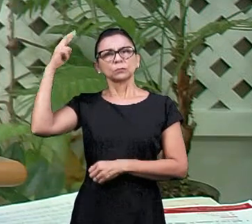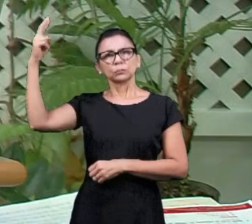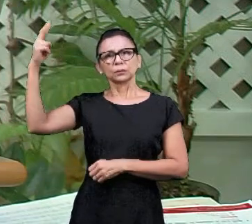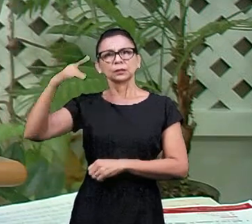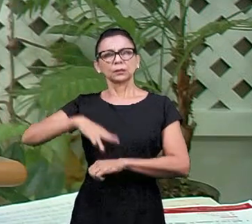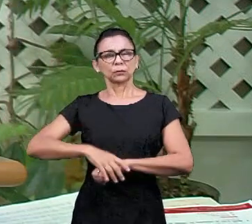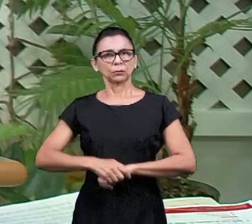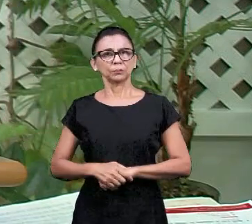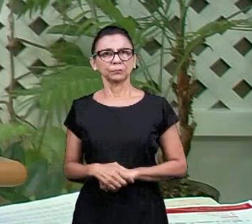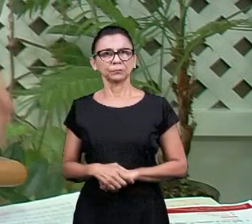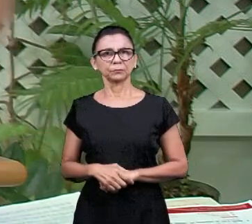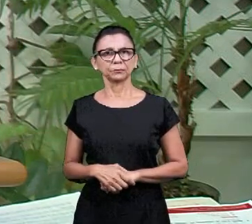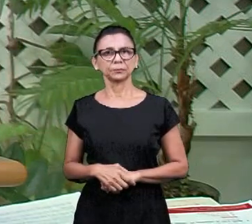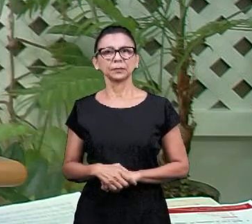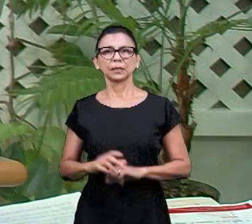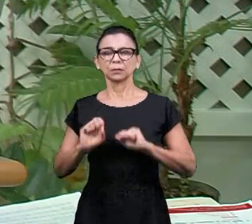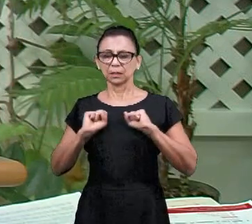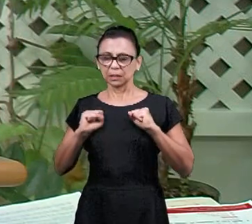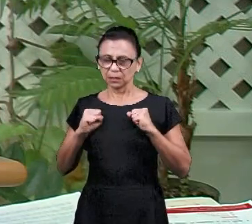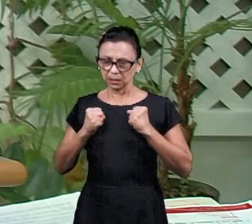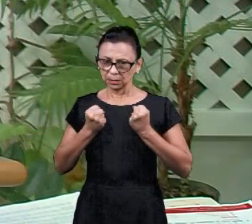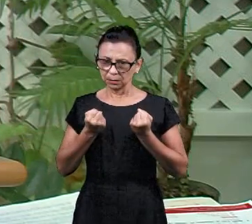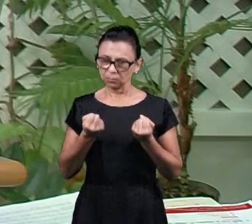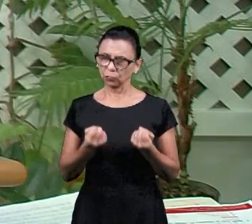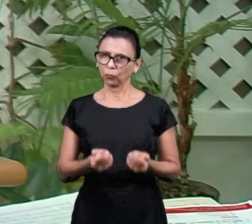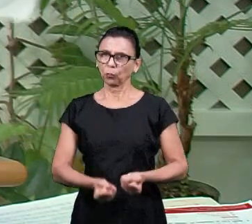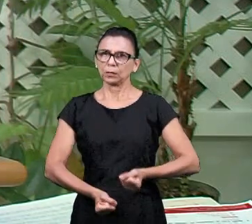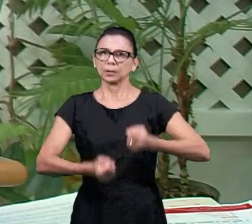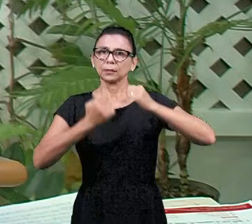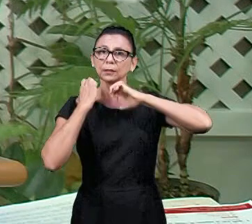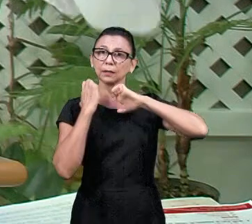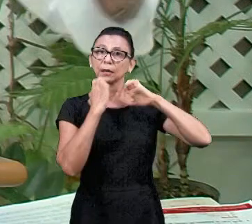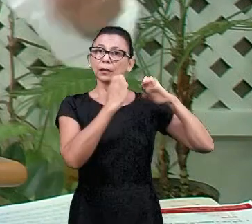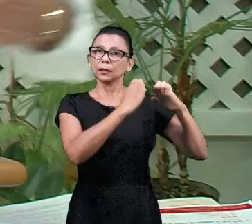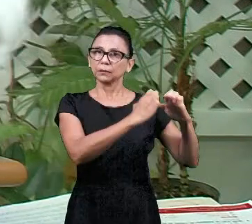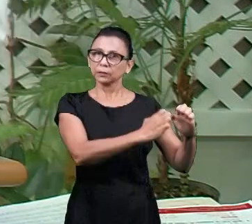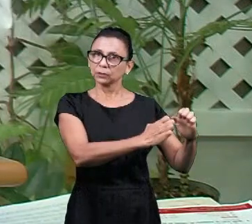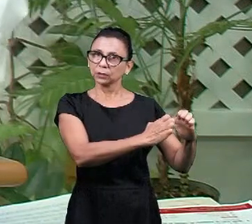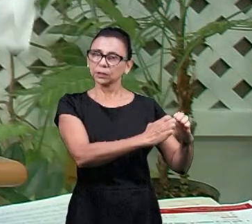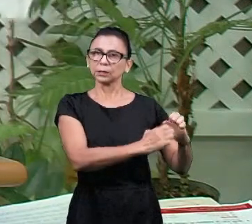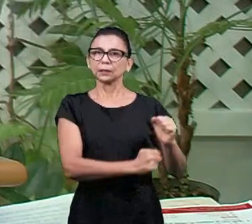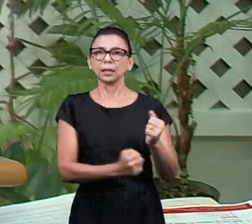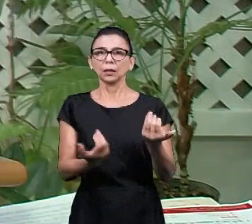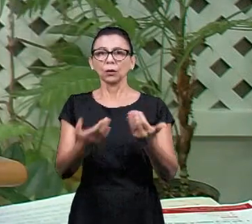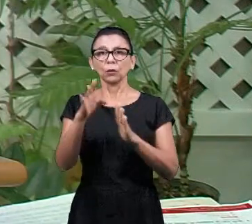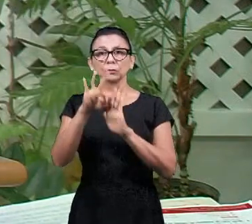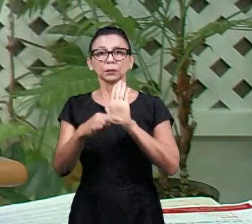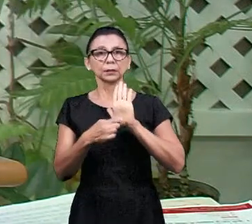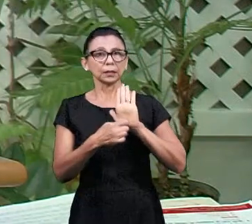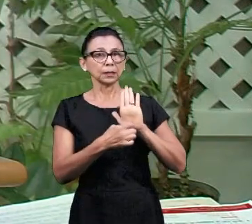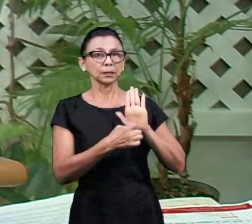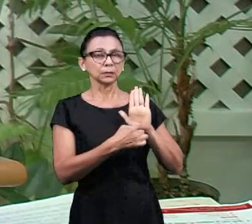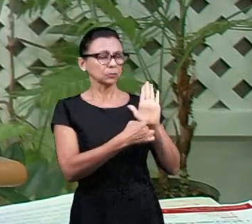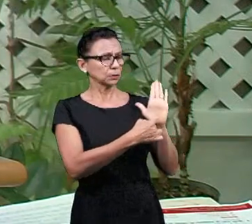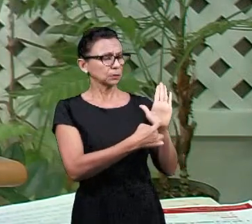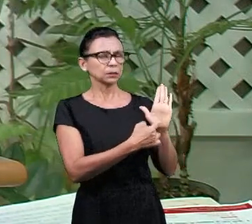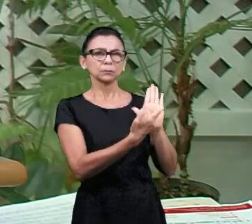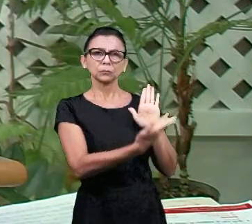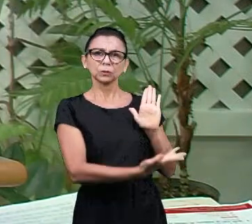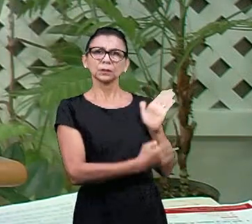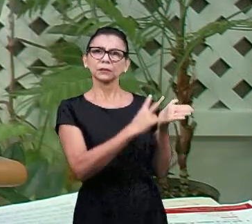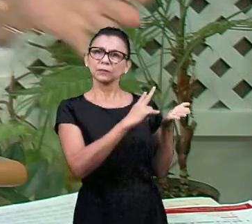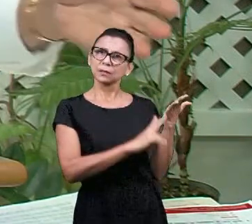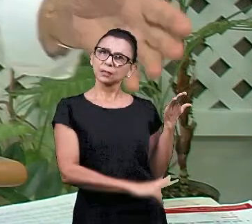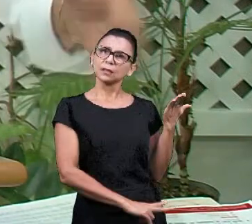peut-être dans sa grande totalité, ils font de s'engager, d'apporter la parole, apporter un texte. Regardez ici, passez à